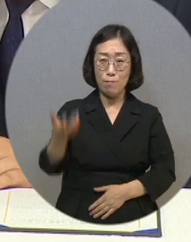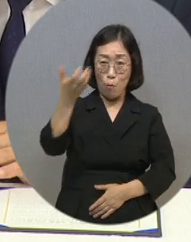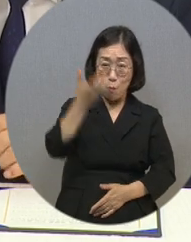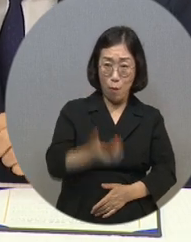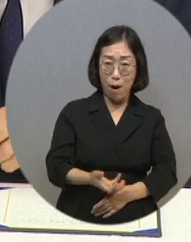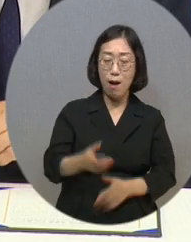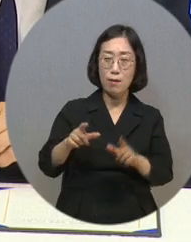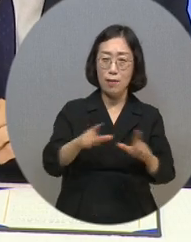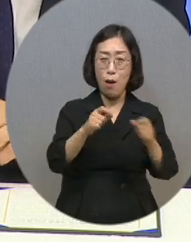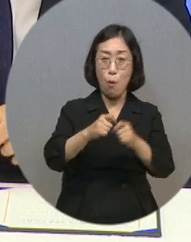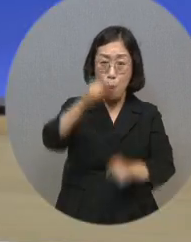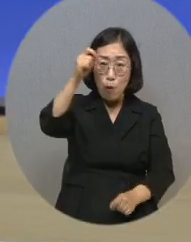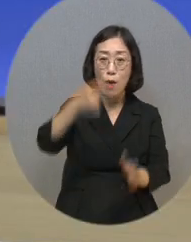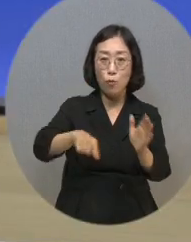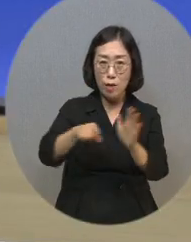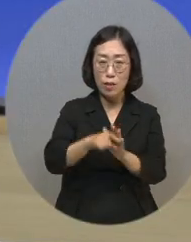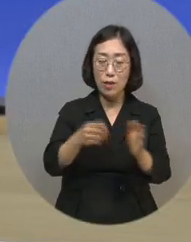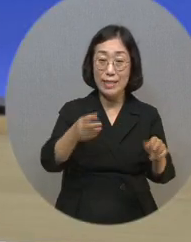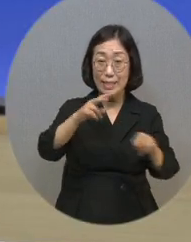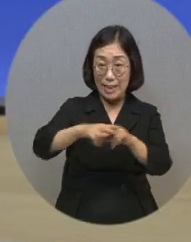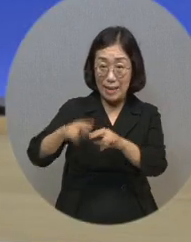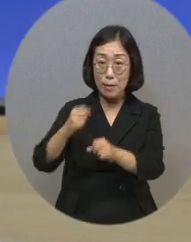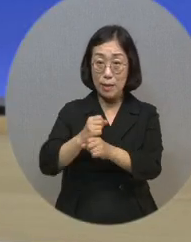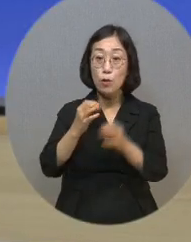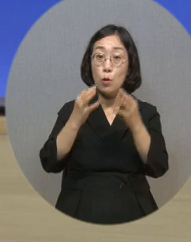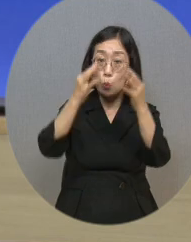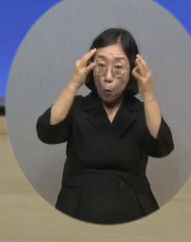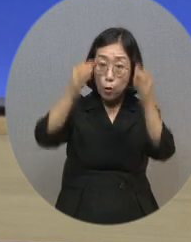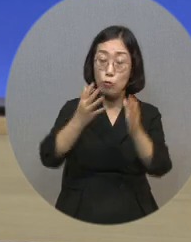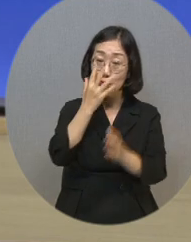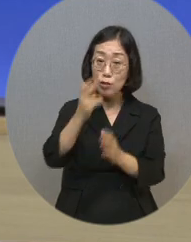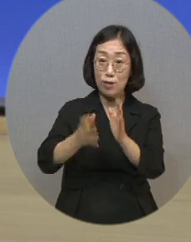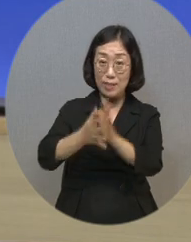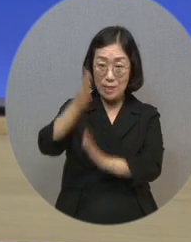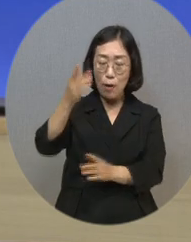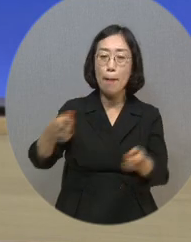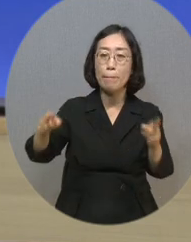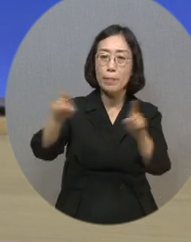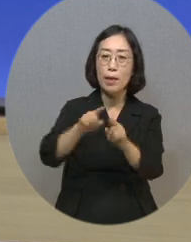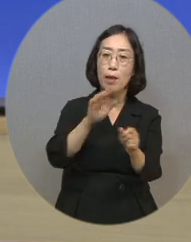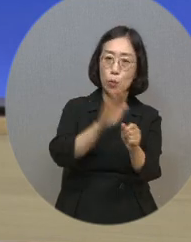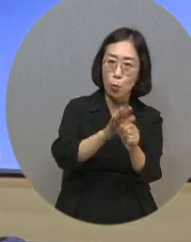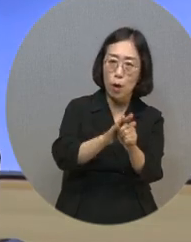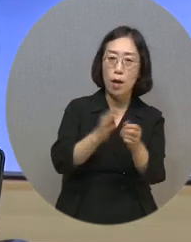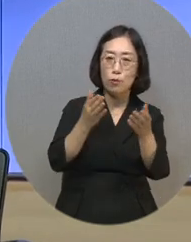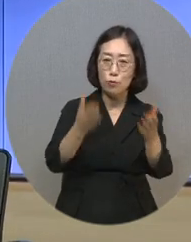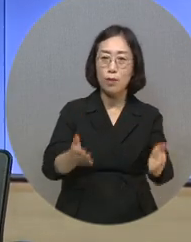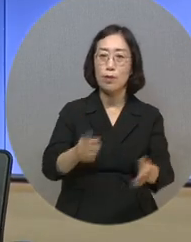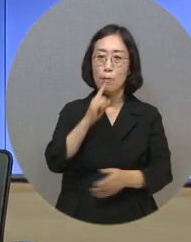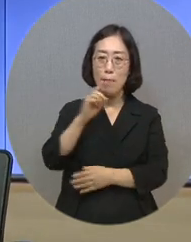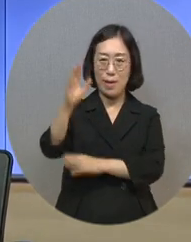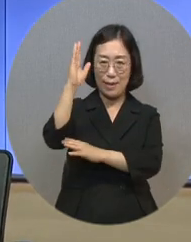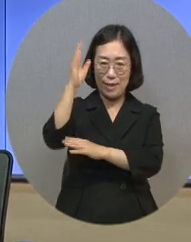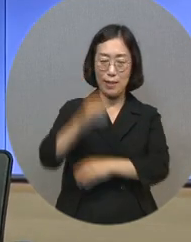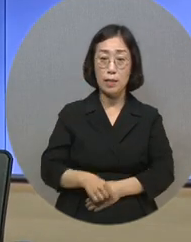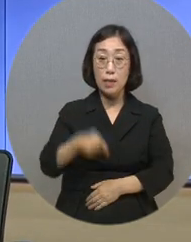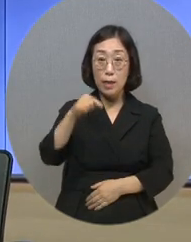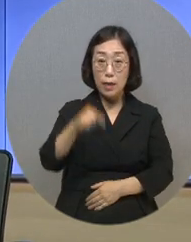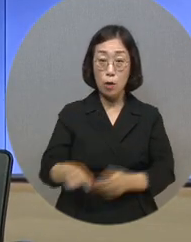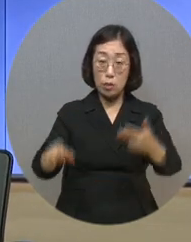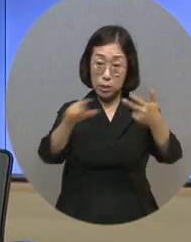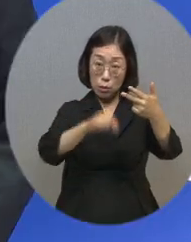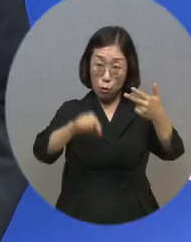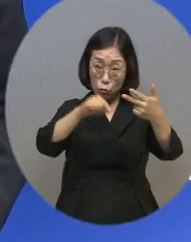일자리 창출 노력을 하고 있는 순천시와 적극적으로 협력해 나가겠다고 말했습니다. 이는 7월